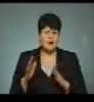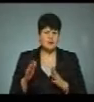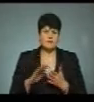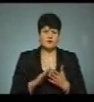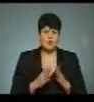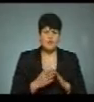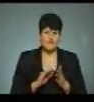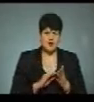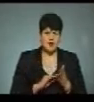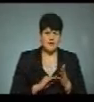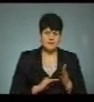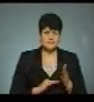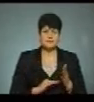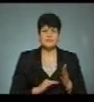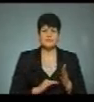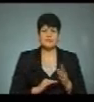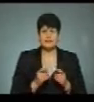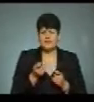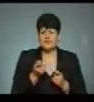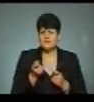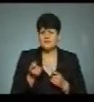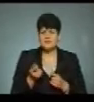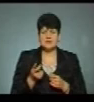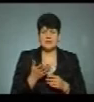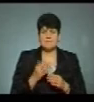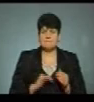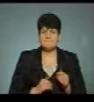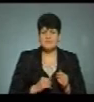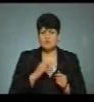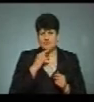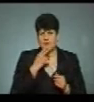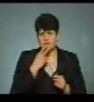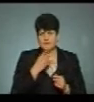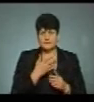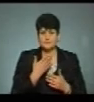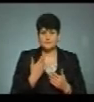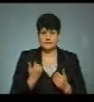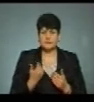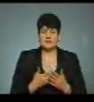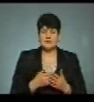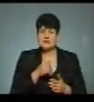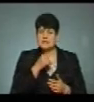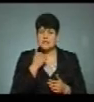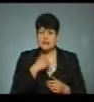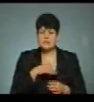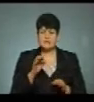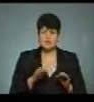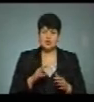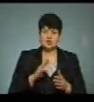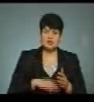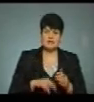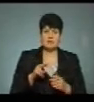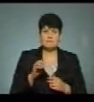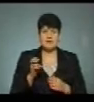договорах кредитування дрібниці, на які бізнес не звертає увагу. Скриті відсотки, штрафи,